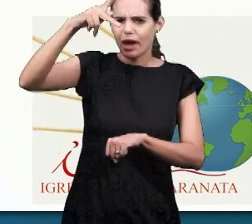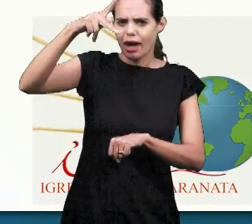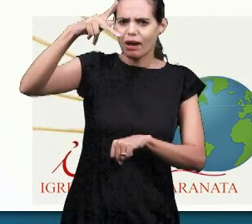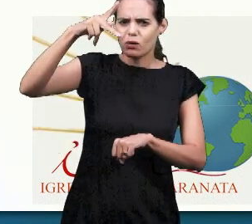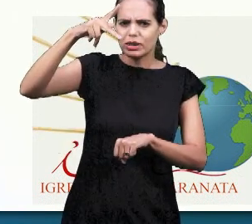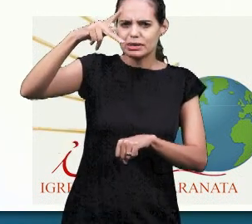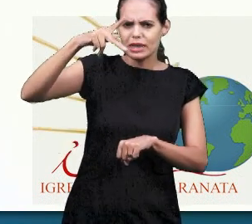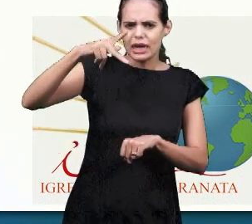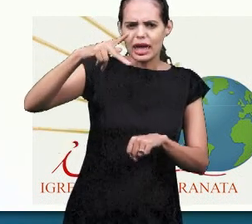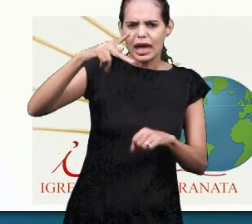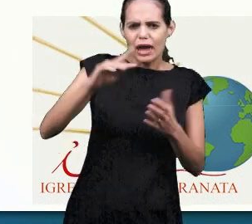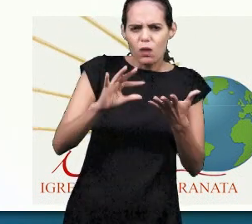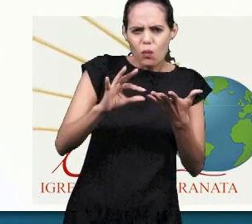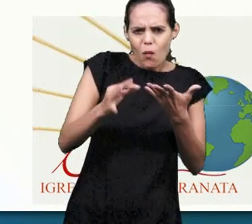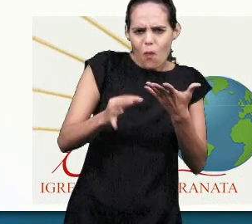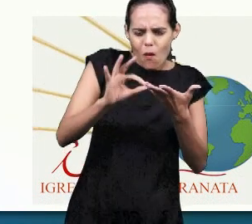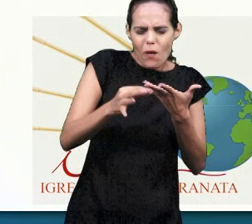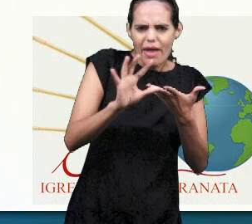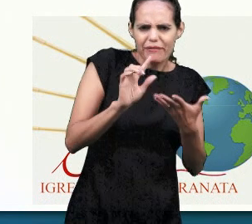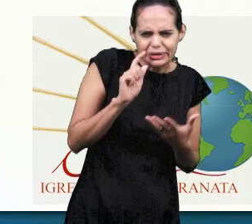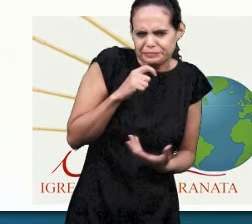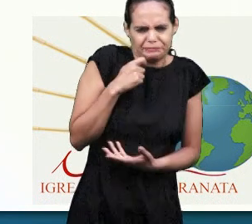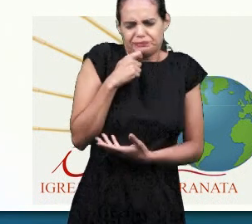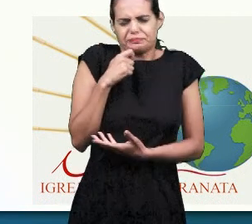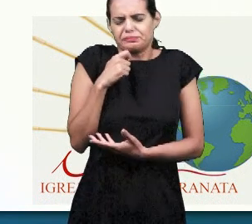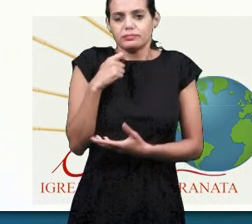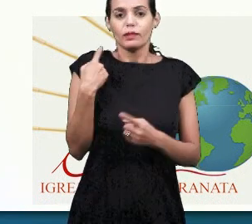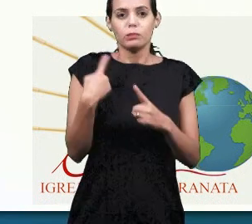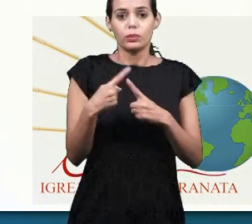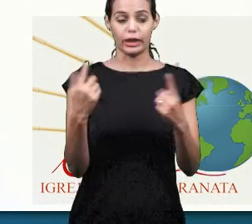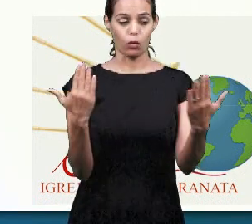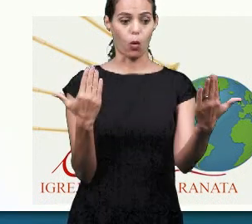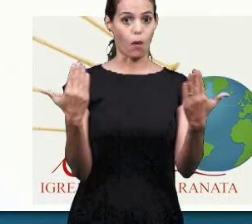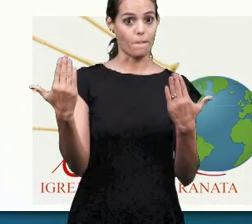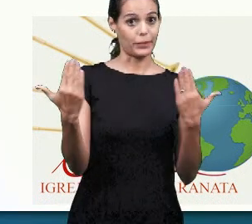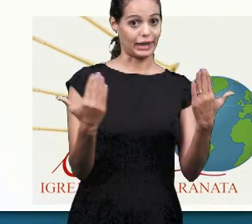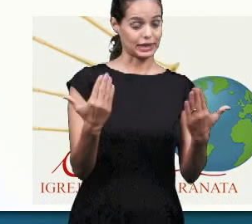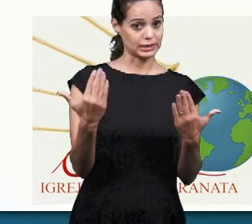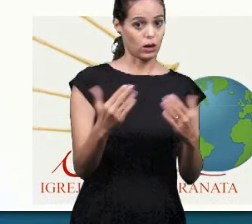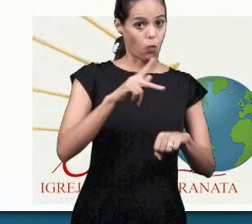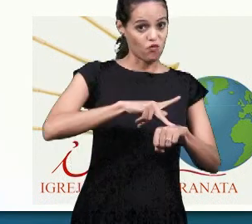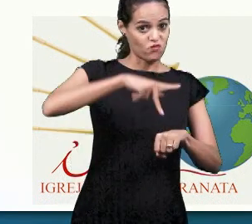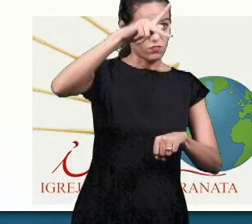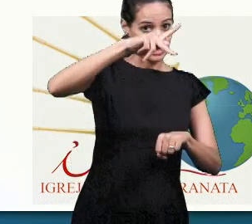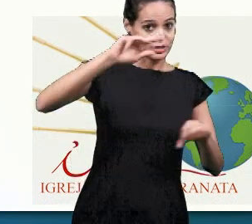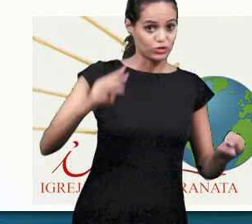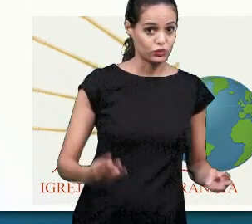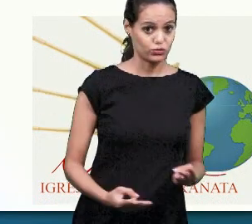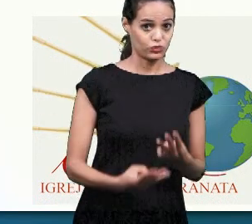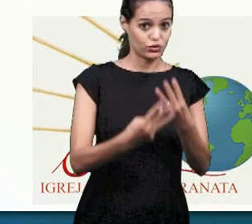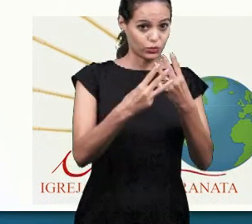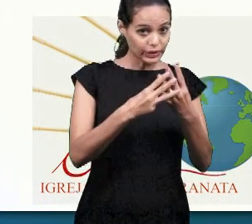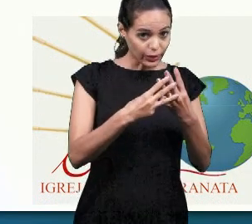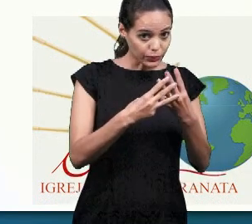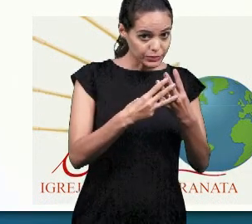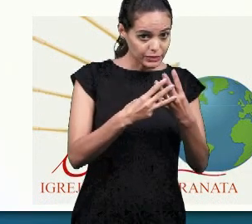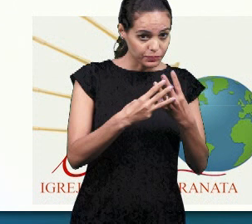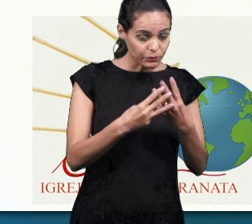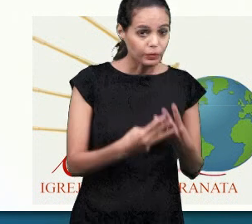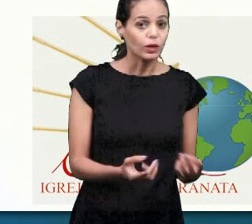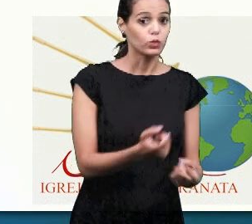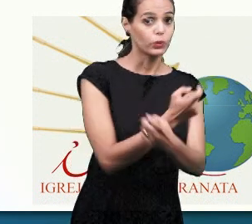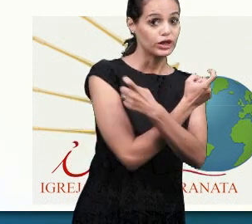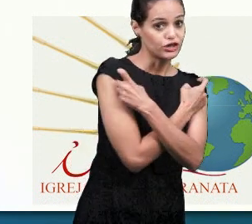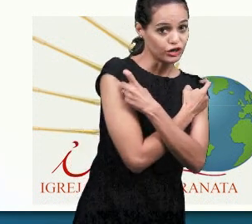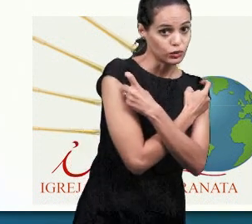passer au Nouveau Testament, vous allez faire une association entre la Pâque des Juifs, les Hébreux, en Égypte, et la Pâque que Jésus a commémorée